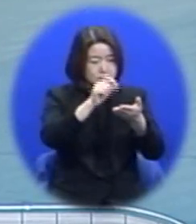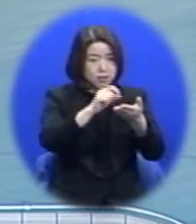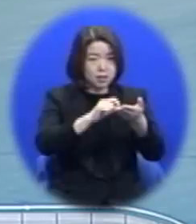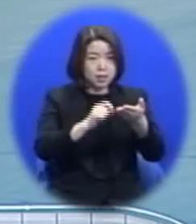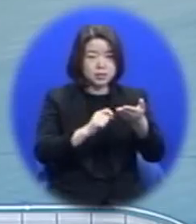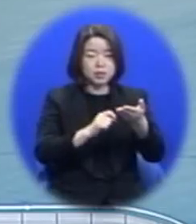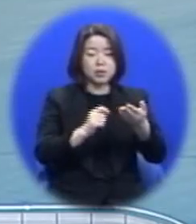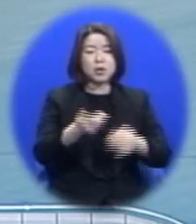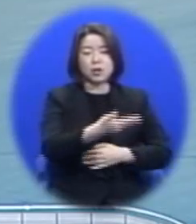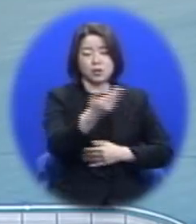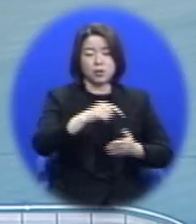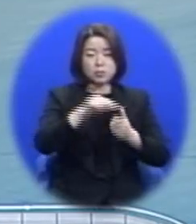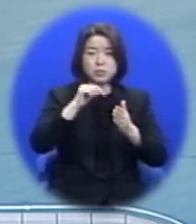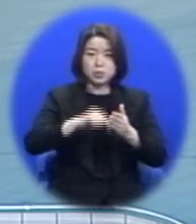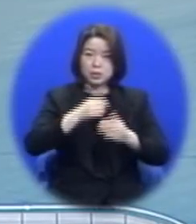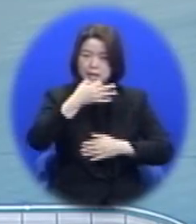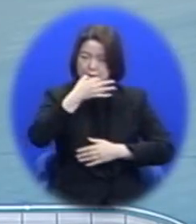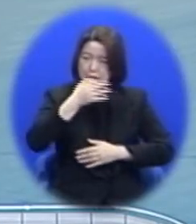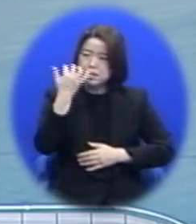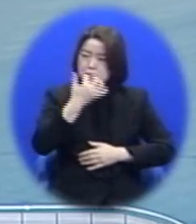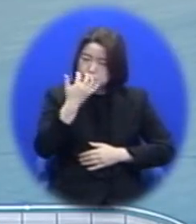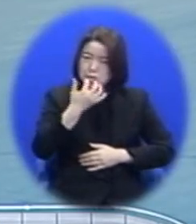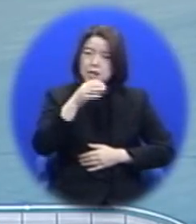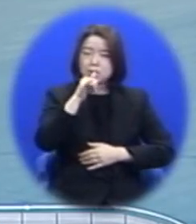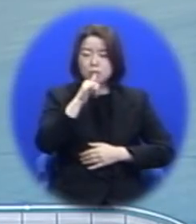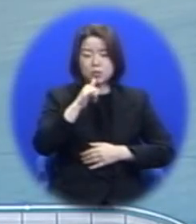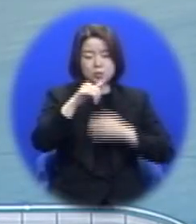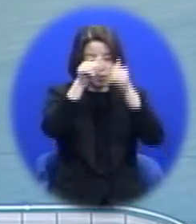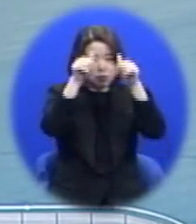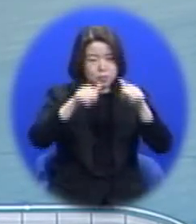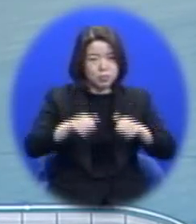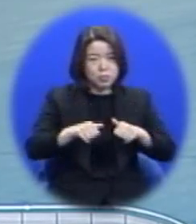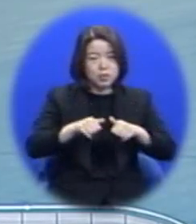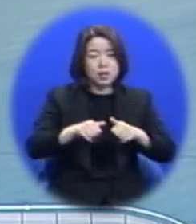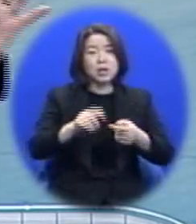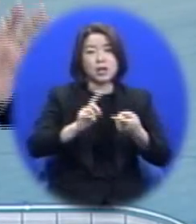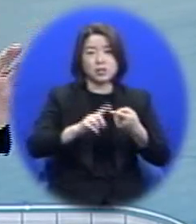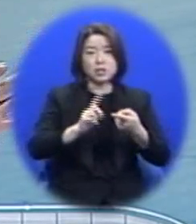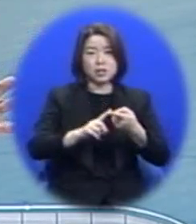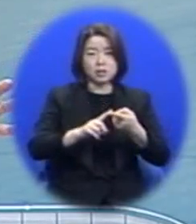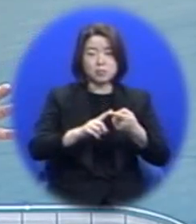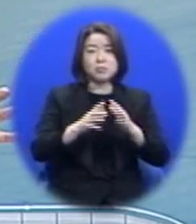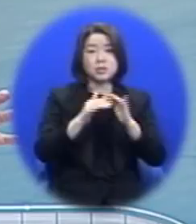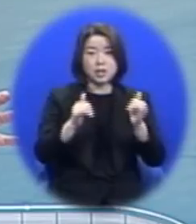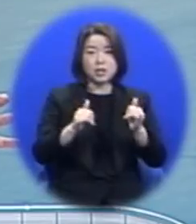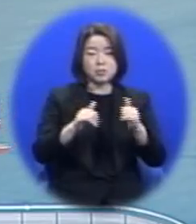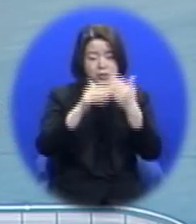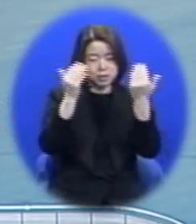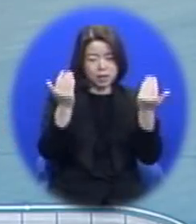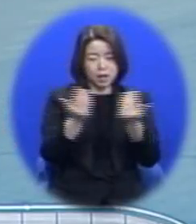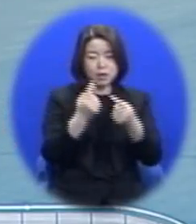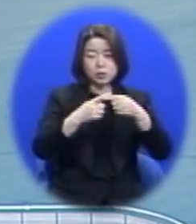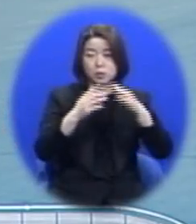속에 탐심이 있고 음란함이 있고 우상 숭배하는 사람들을 교회에서 다 내쫓아야 하는 겁니까?